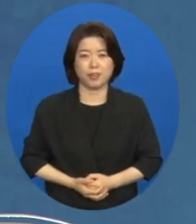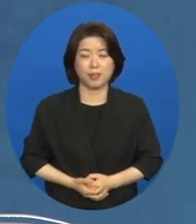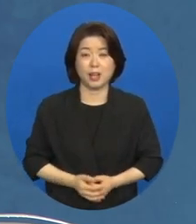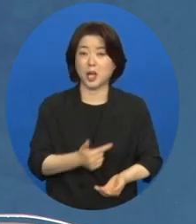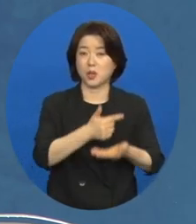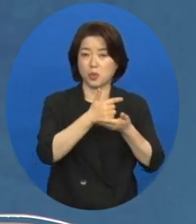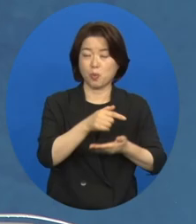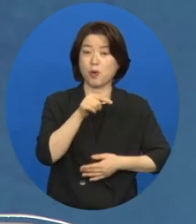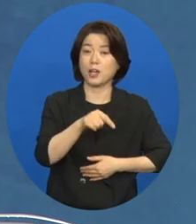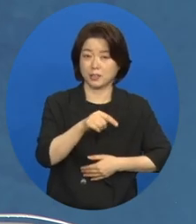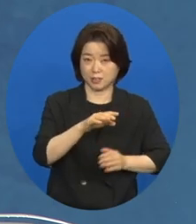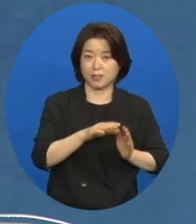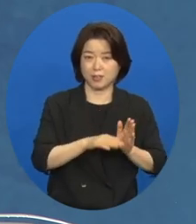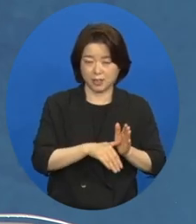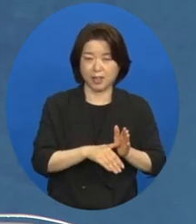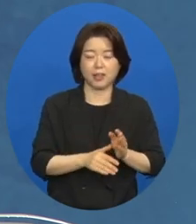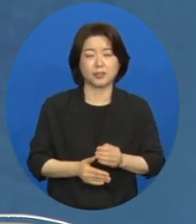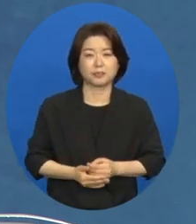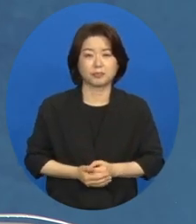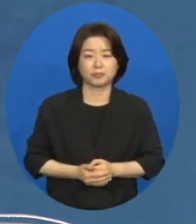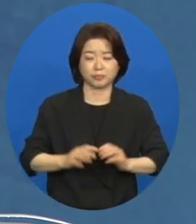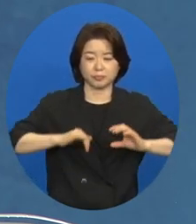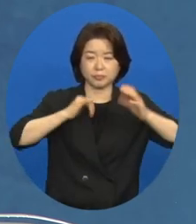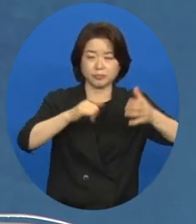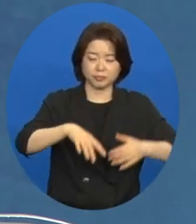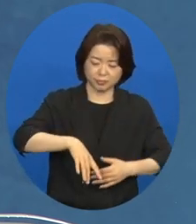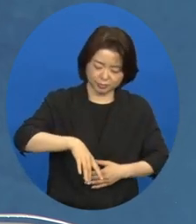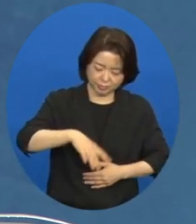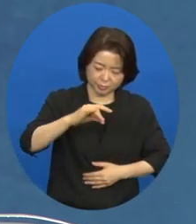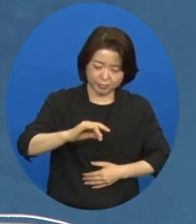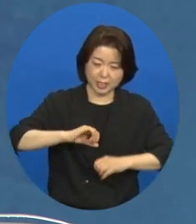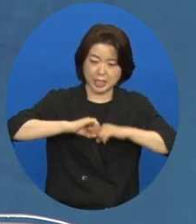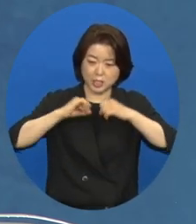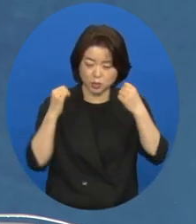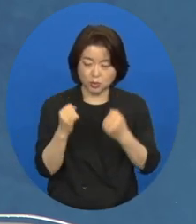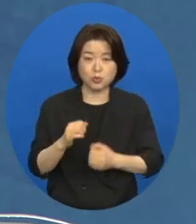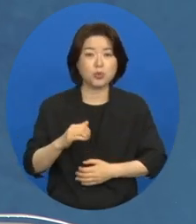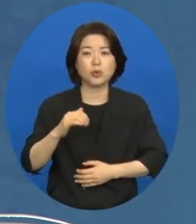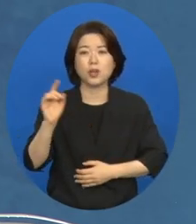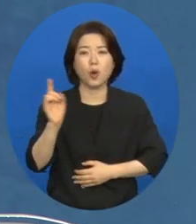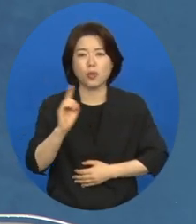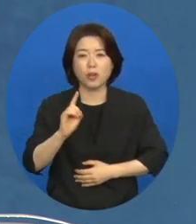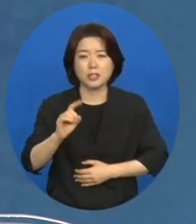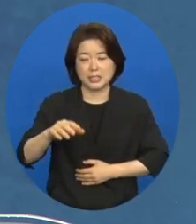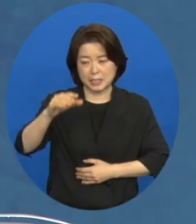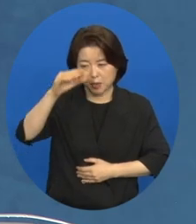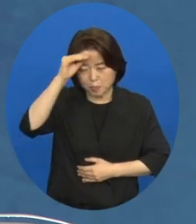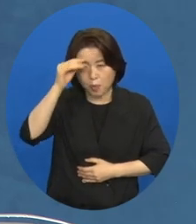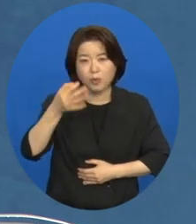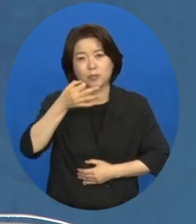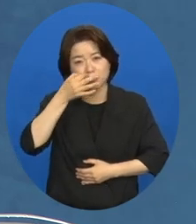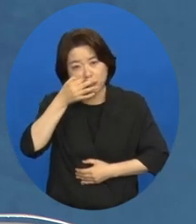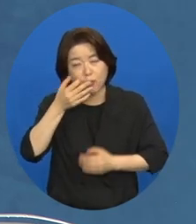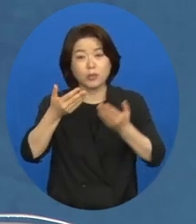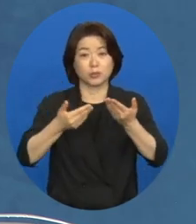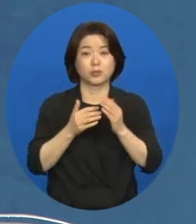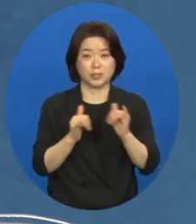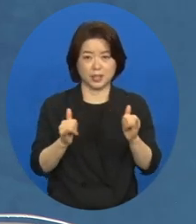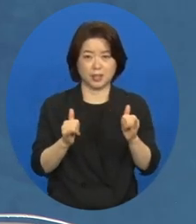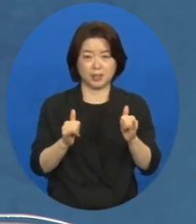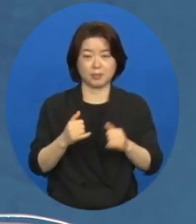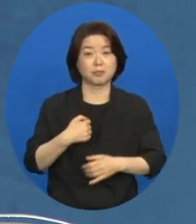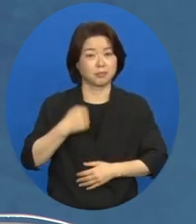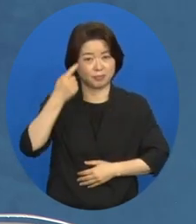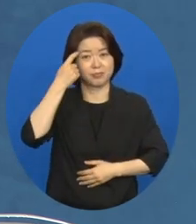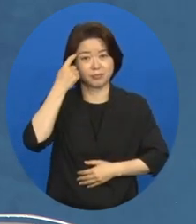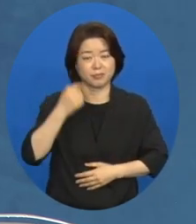노아는 그런 면에서 인류 최초로 순종의 본이 어떠한지를 보여주는 사람이라고 저는